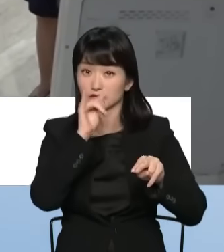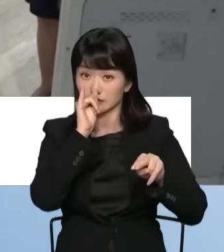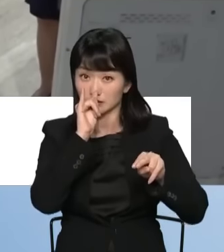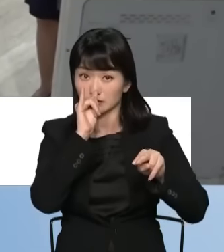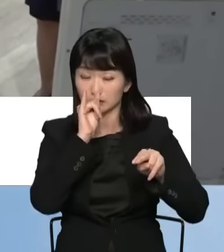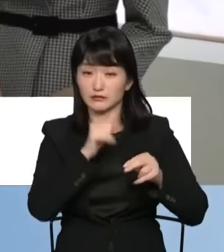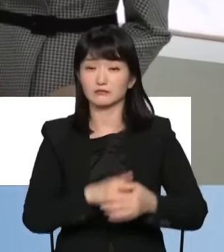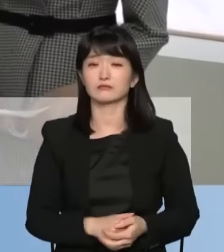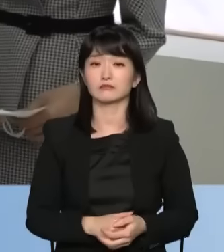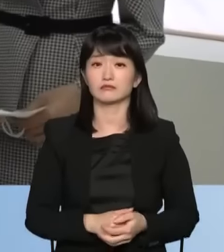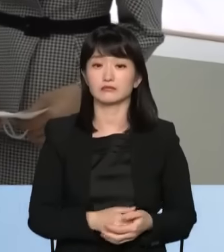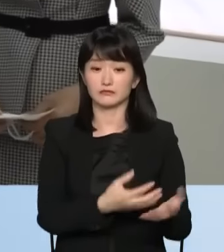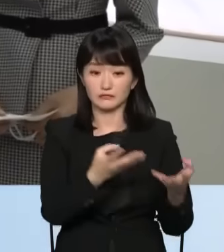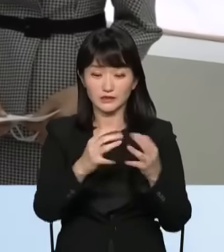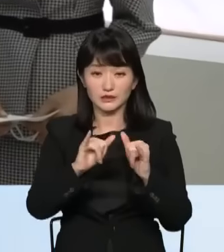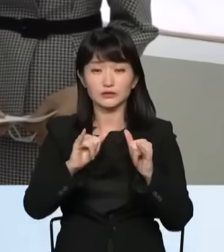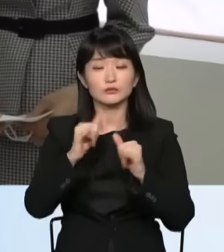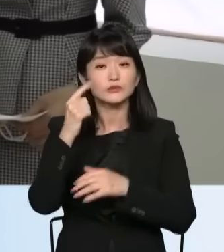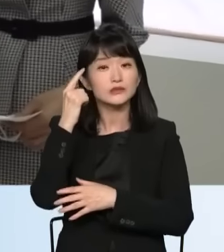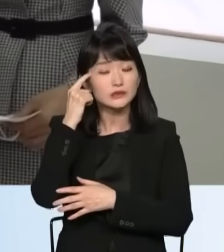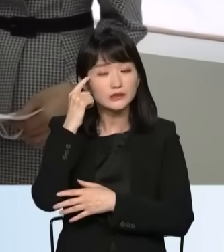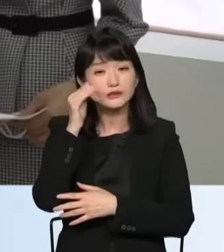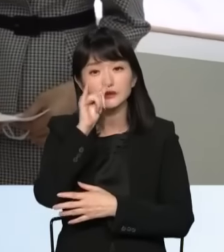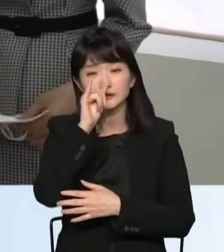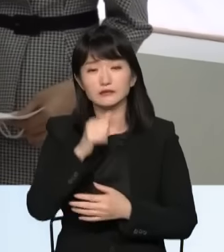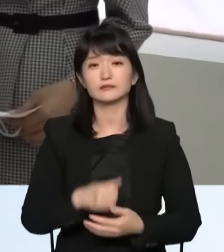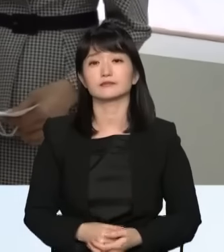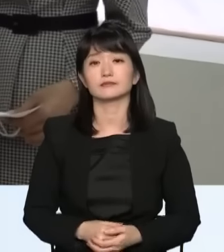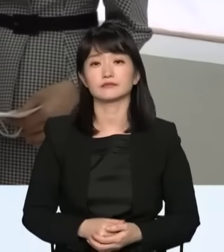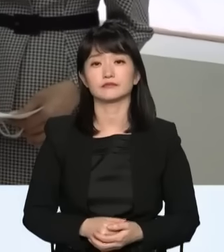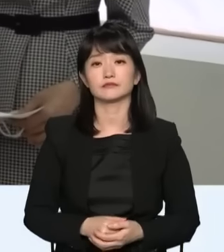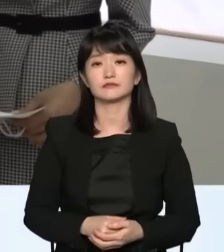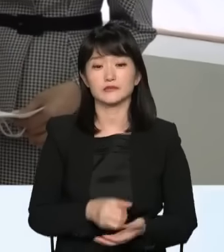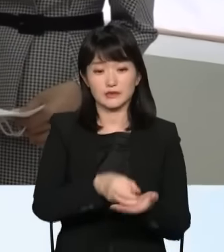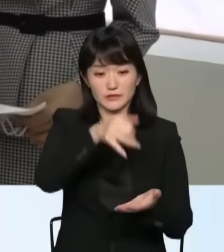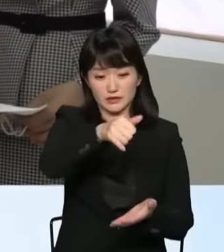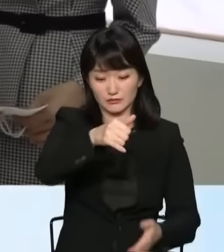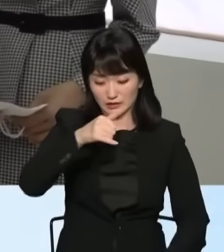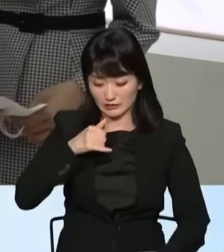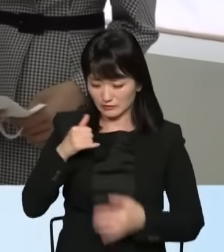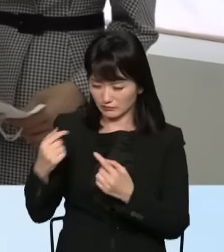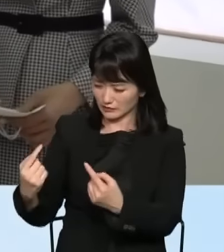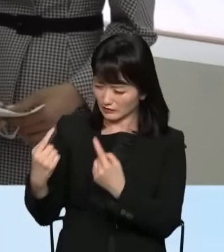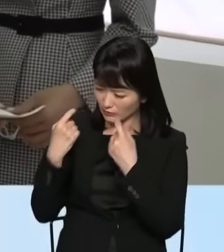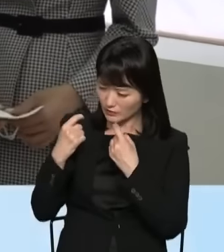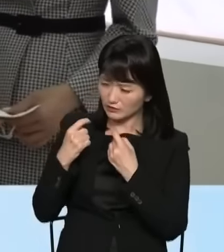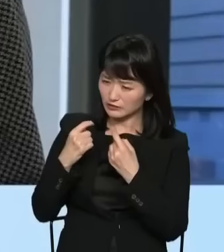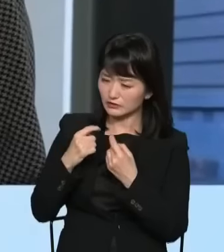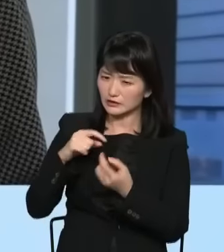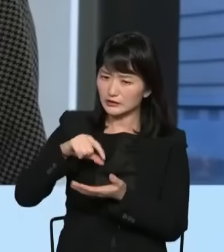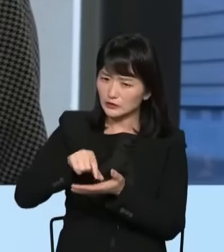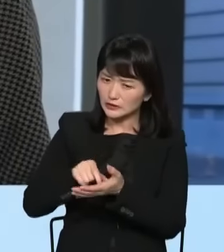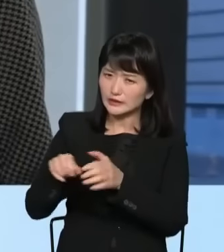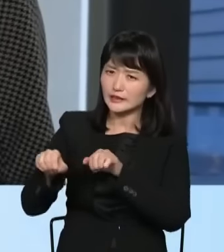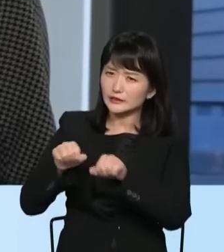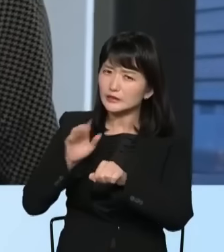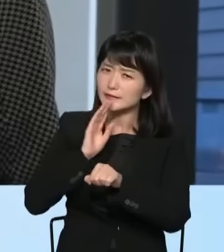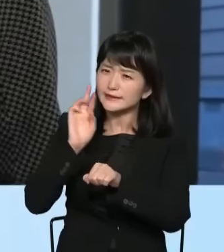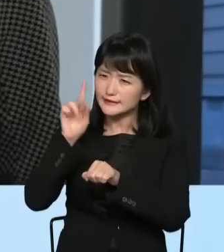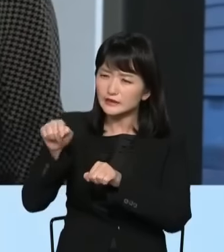생각합니다 많은 국민들이 생각하시는 것들이 있을 텐데 그 명품백 의혹에서 과연 적절했는가 대한 국민적